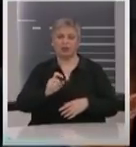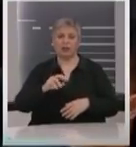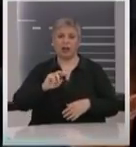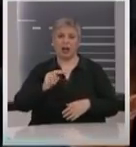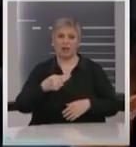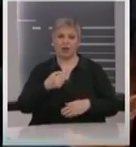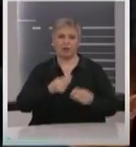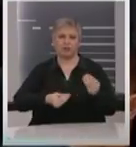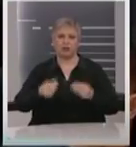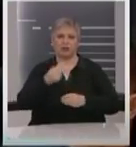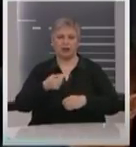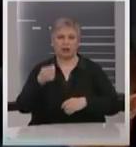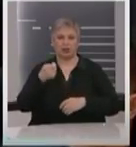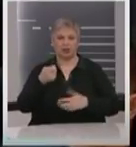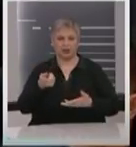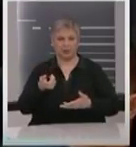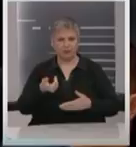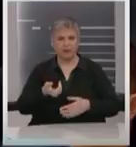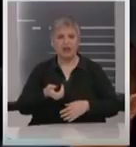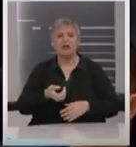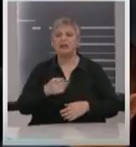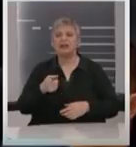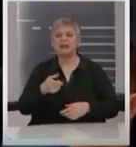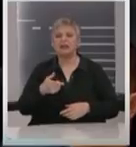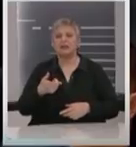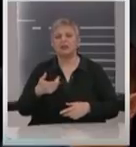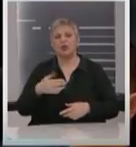έρχεται ο ίδιος ο Ντάισελμπλουμ και λέει: